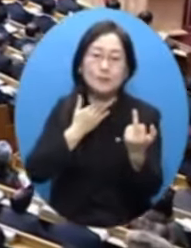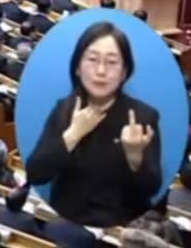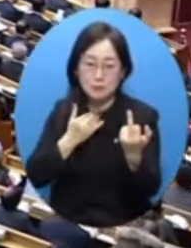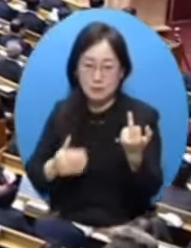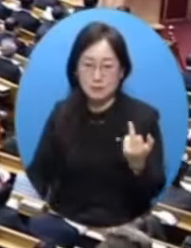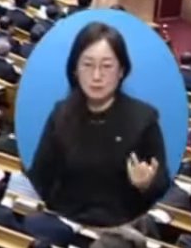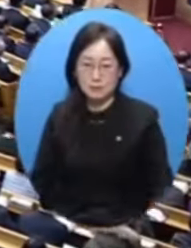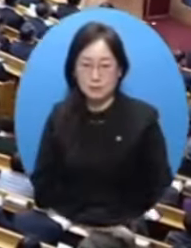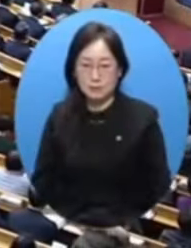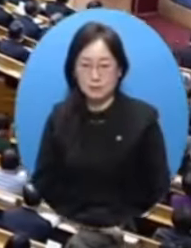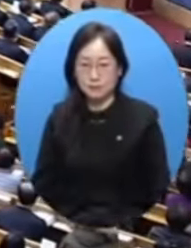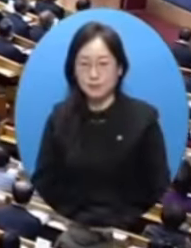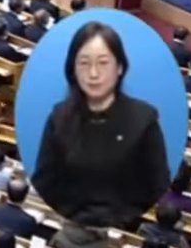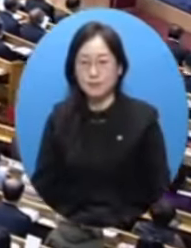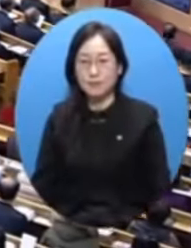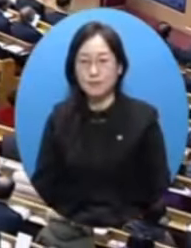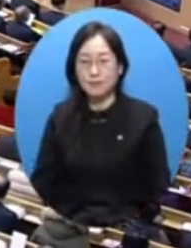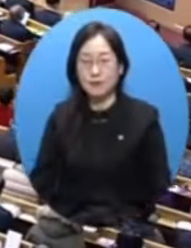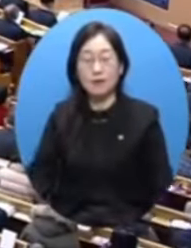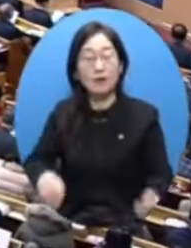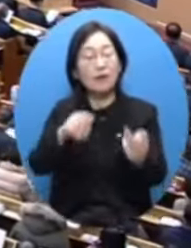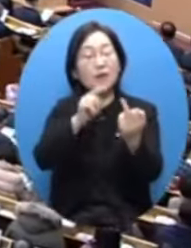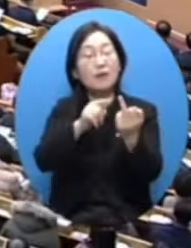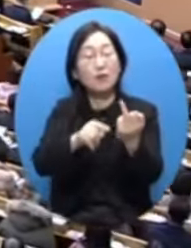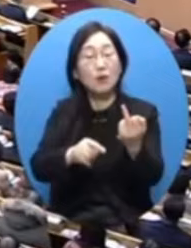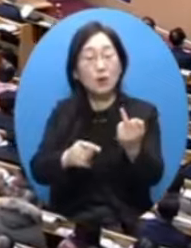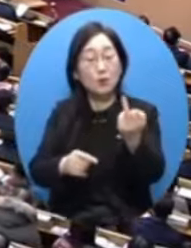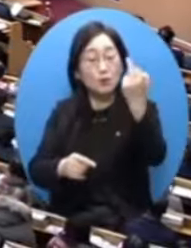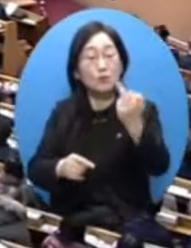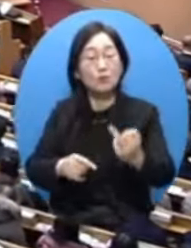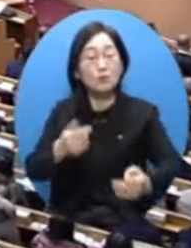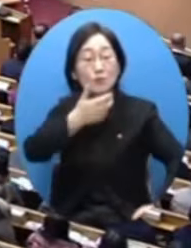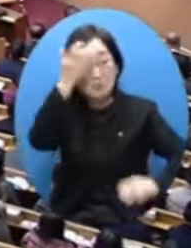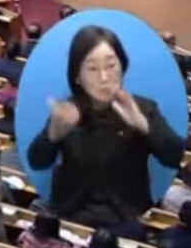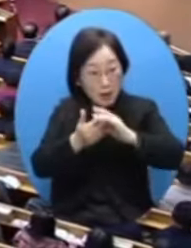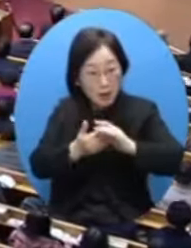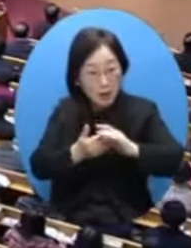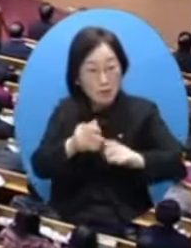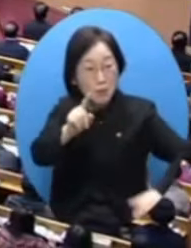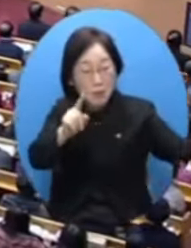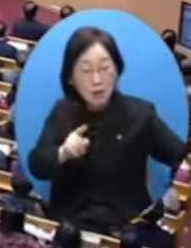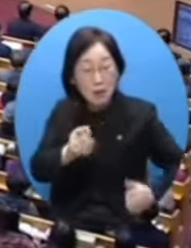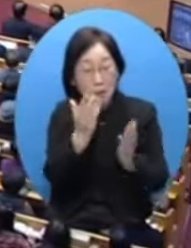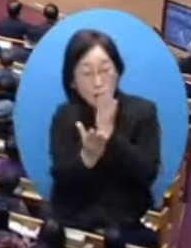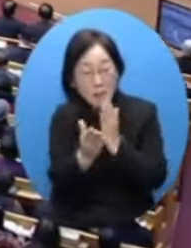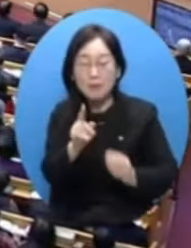그래서 너의 꿈이 어떻게 되는가 보자 하고 동생을 붙잡아서,